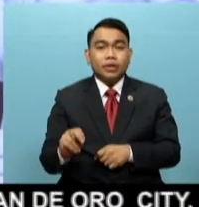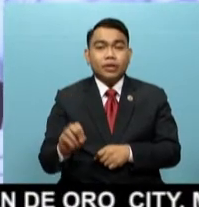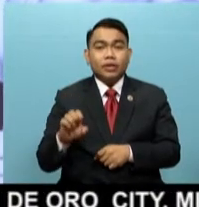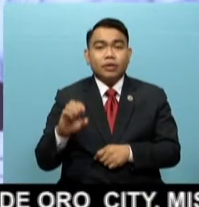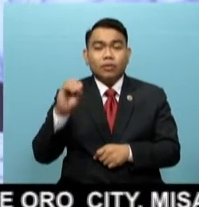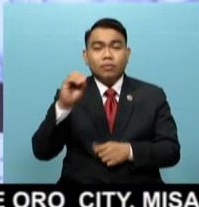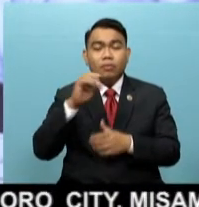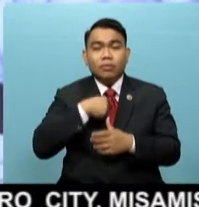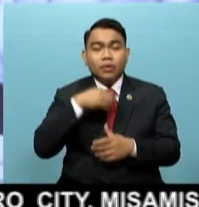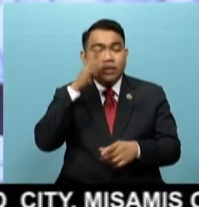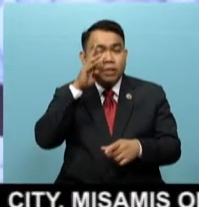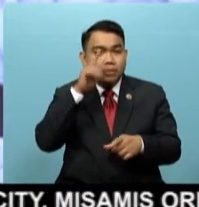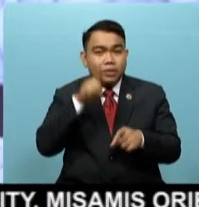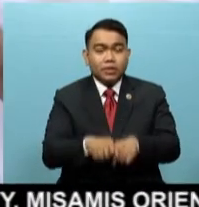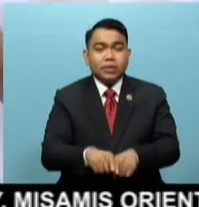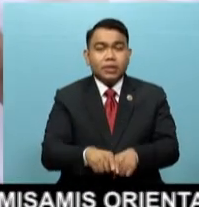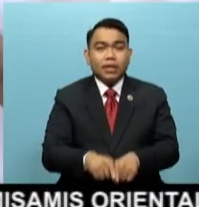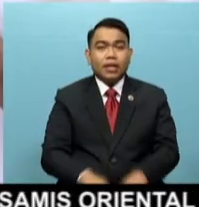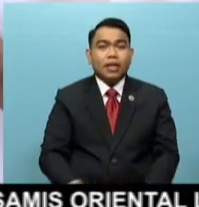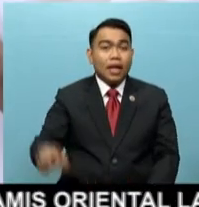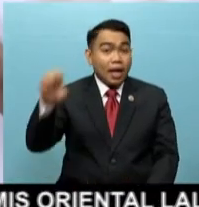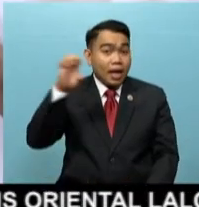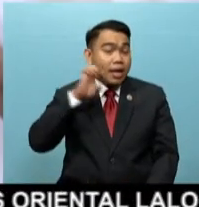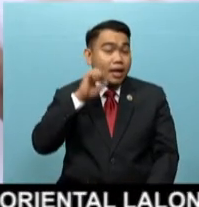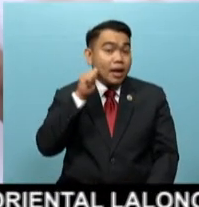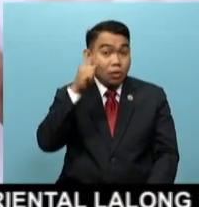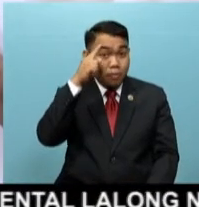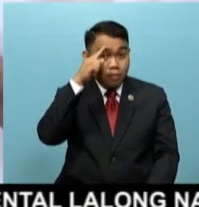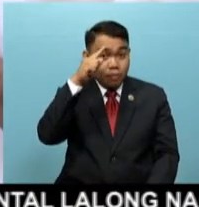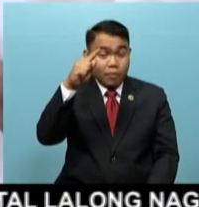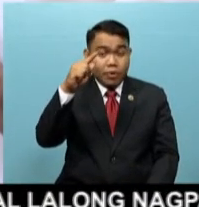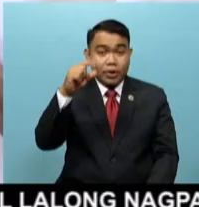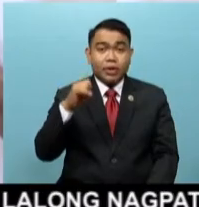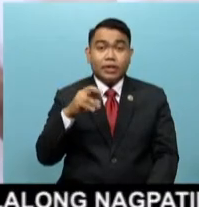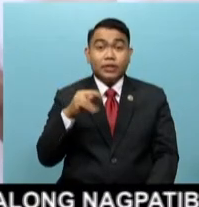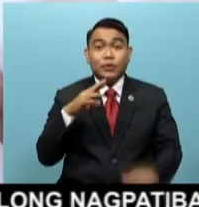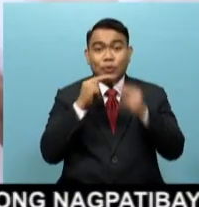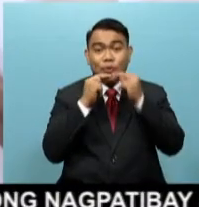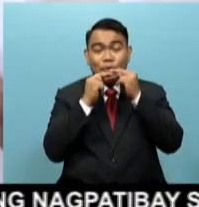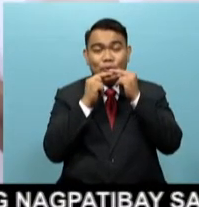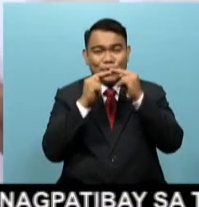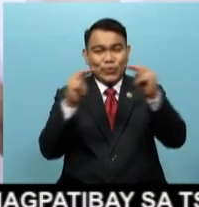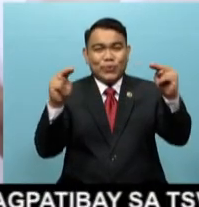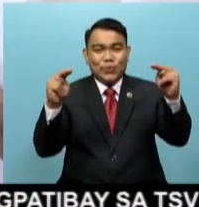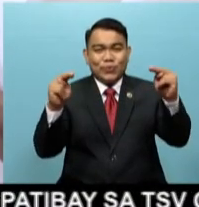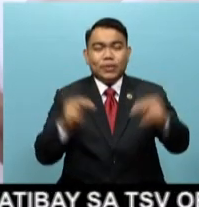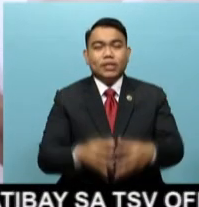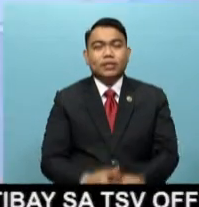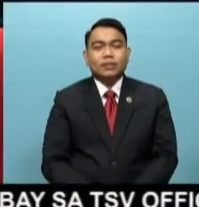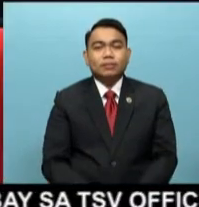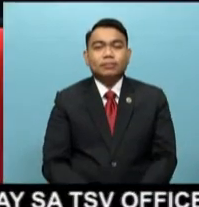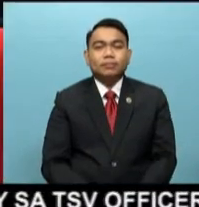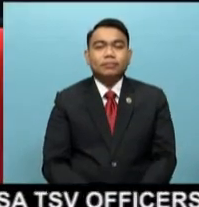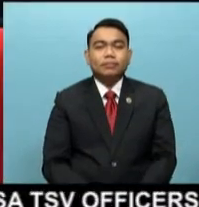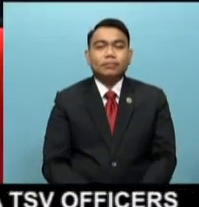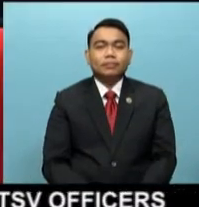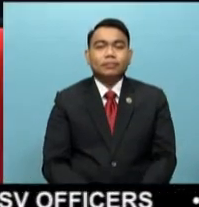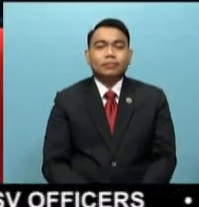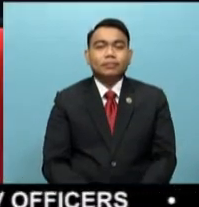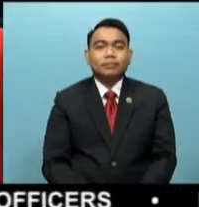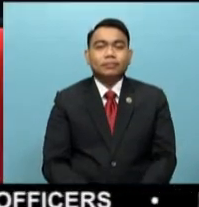Occidental, ako po ang kapatid na Ella Arobo para sa Iglesia ni Cristo News Network. Mula